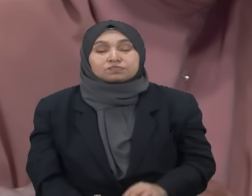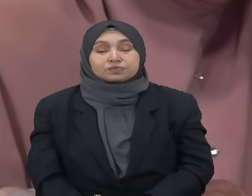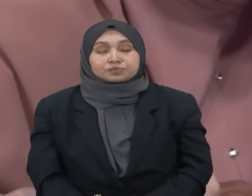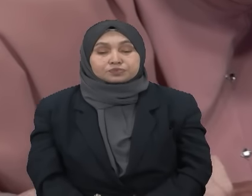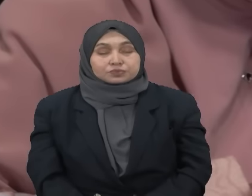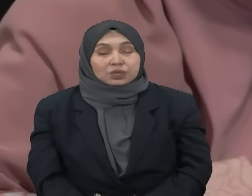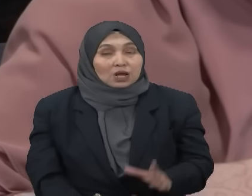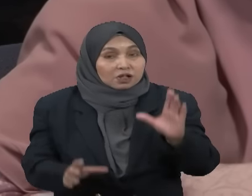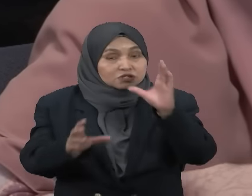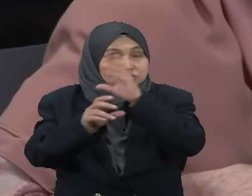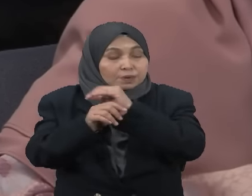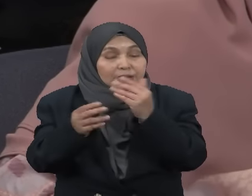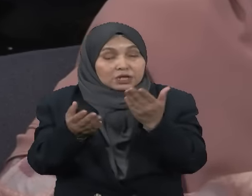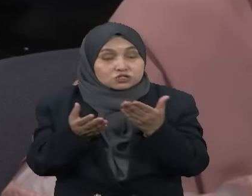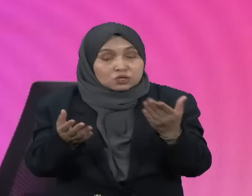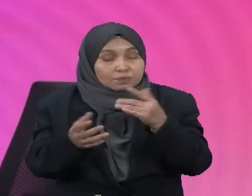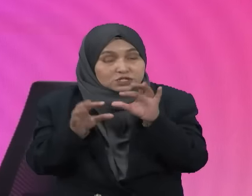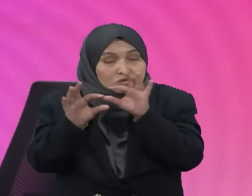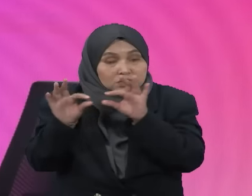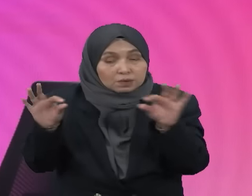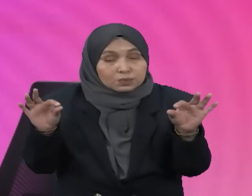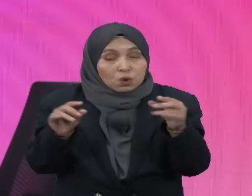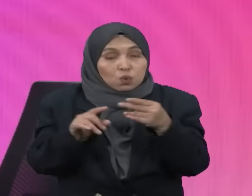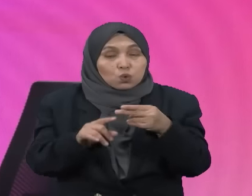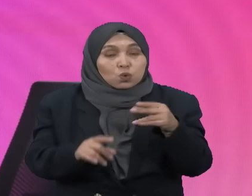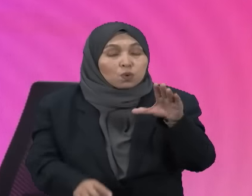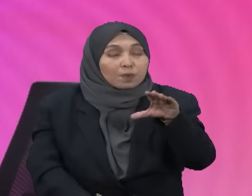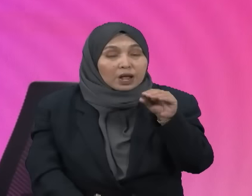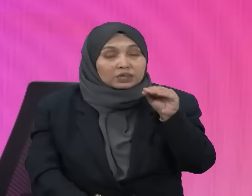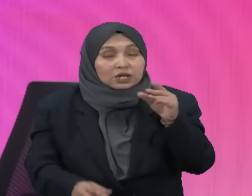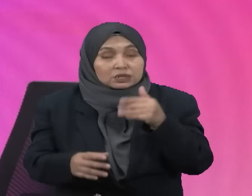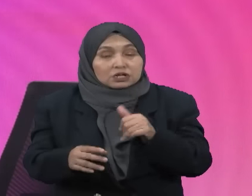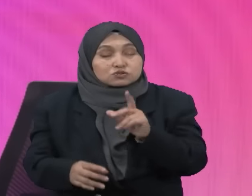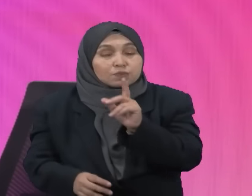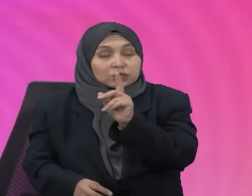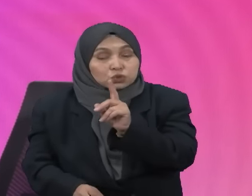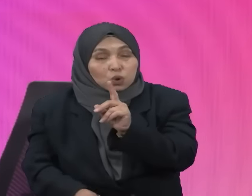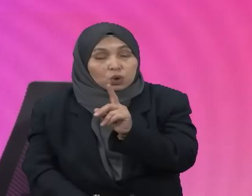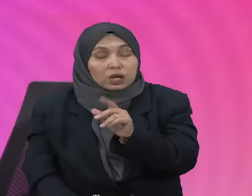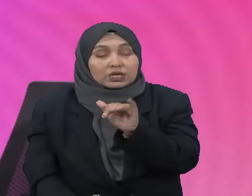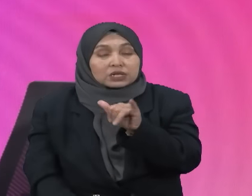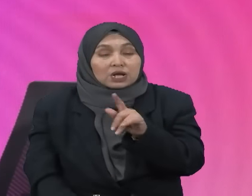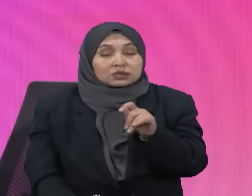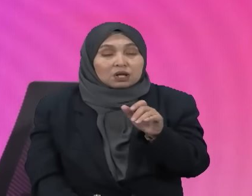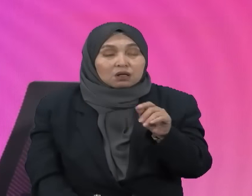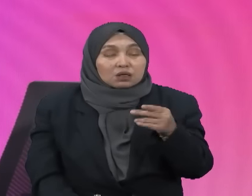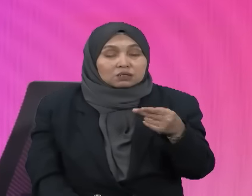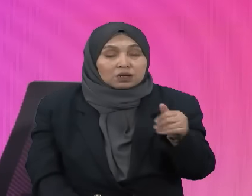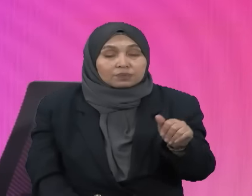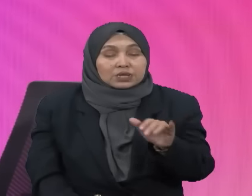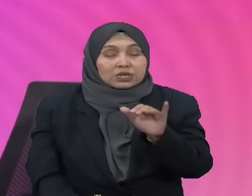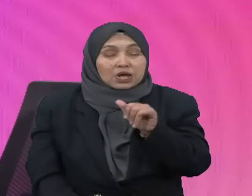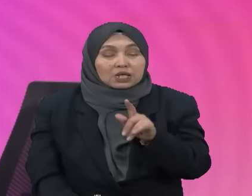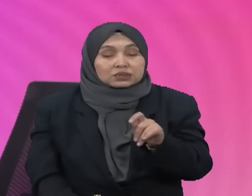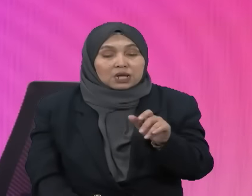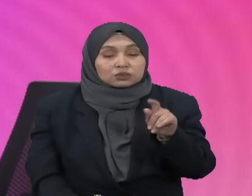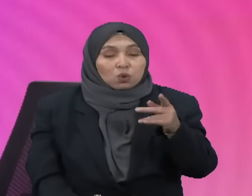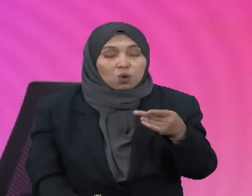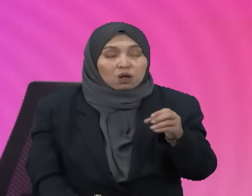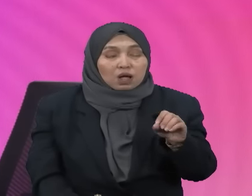Kena cabaran kat sini, kena nipiskan huruf ha tu yang datang selepas ta. Ya ta toh ha. Ya